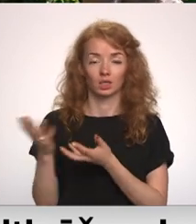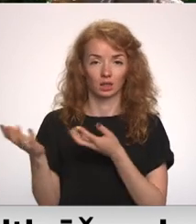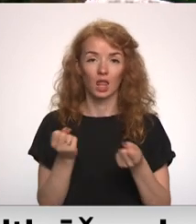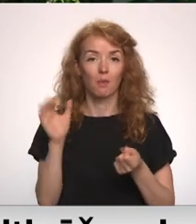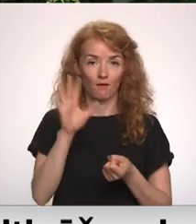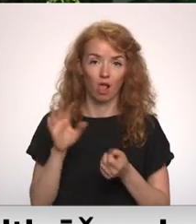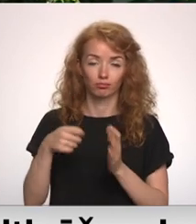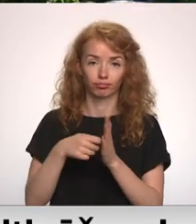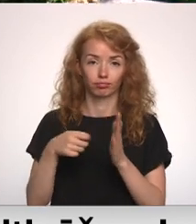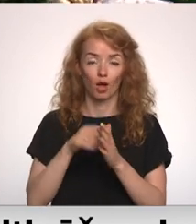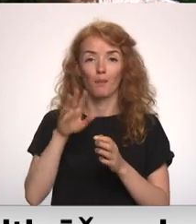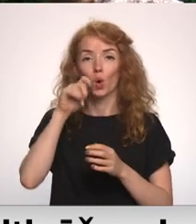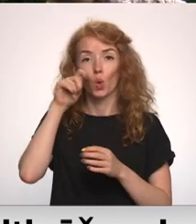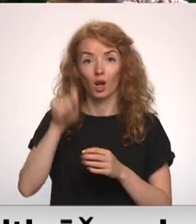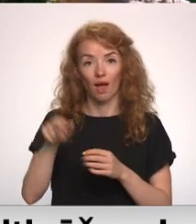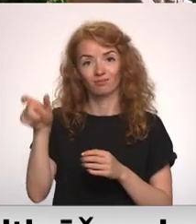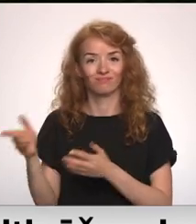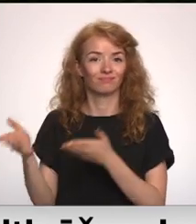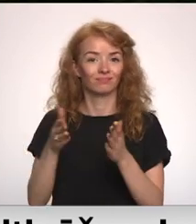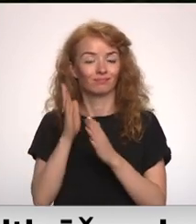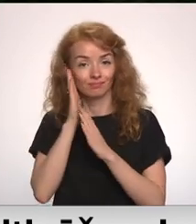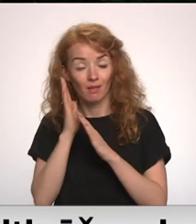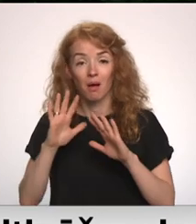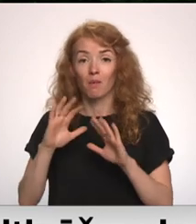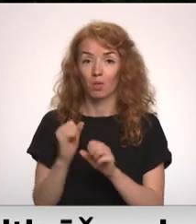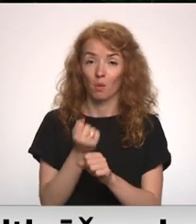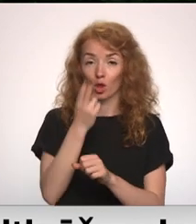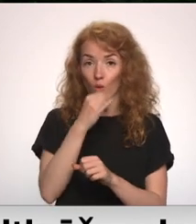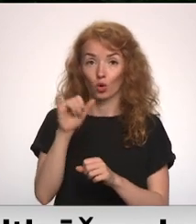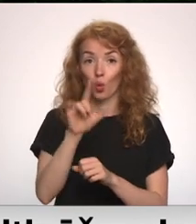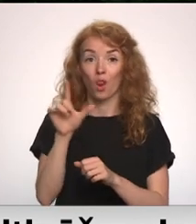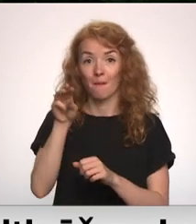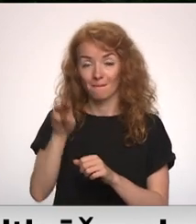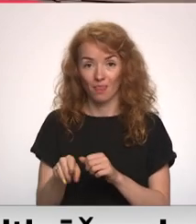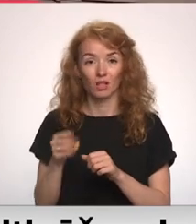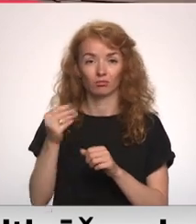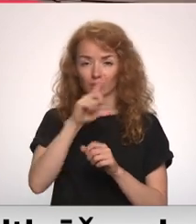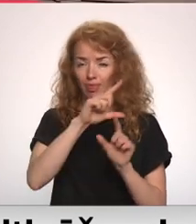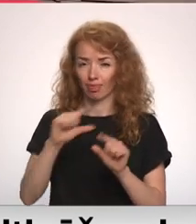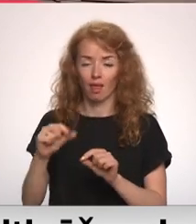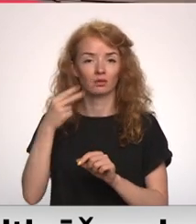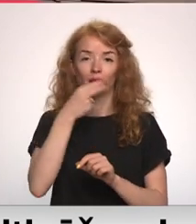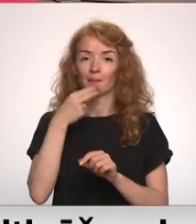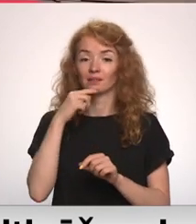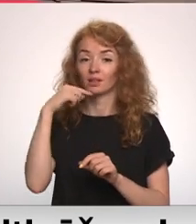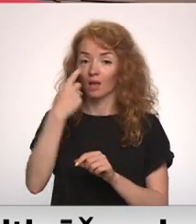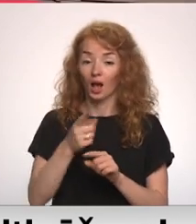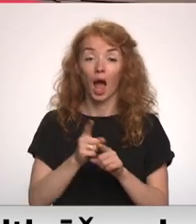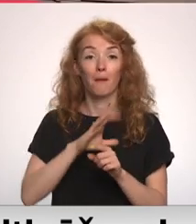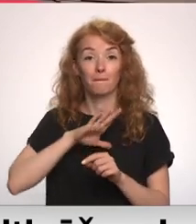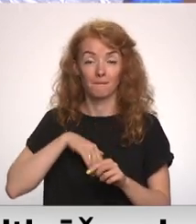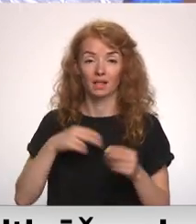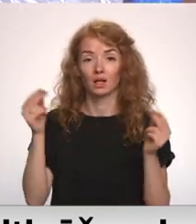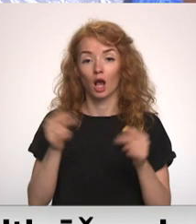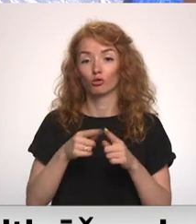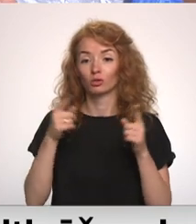valsts finansējumu par Ukrainas bēgļu izmitināšanu. Lai gan no jūlija tas būtiski samazināts, saimniece uzsver, ka arī pēc kāzu